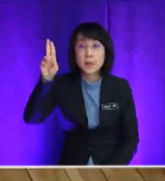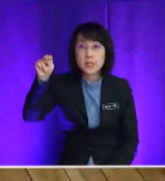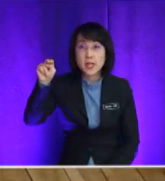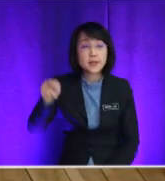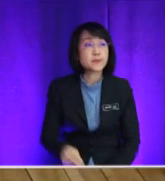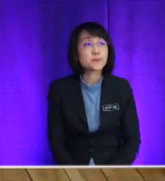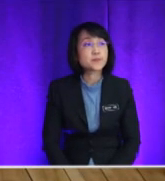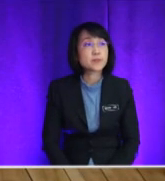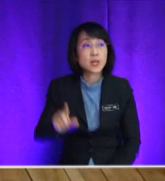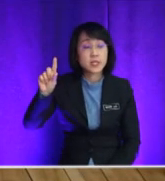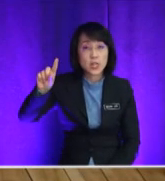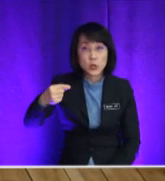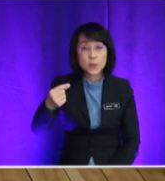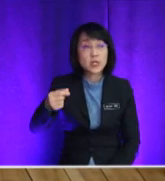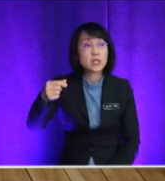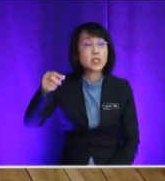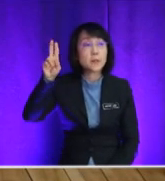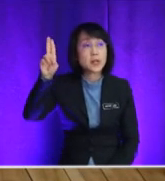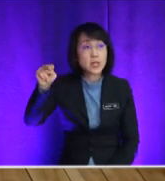jarum ini Bila